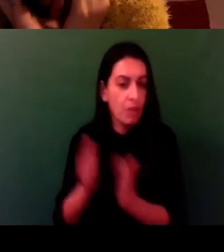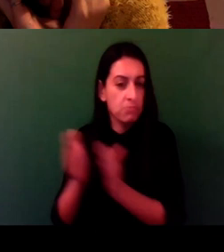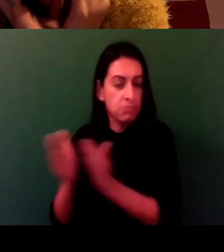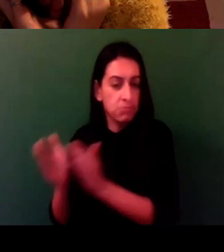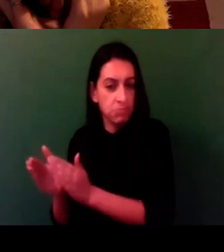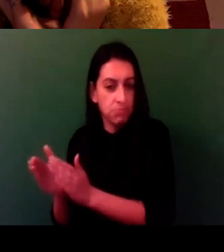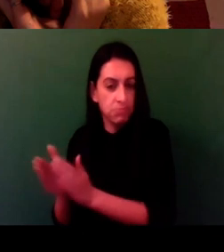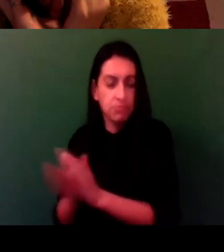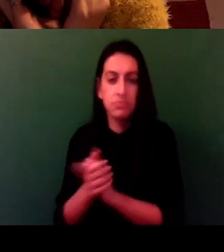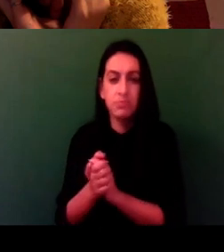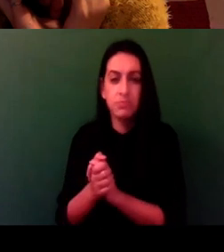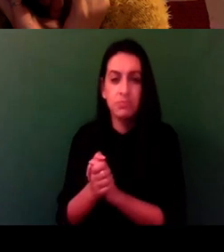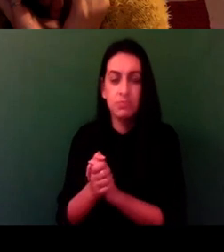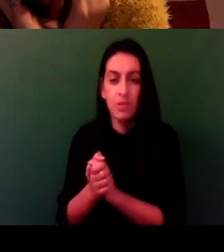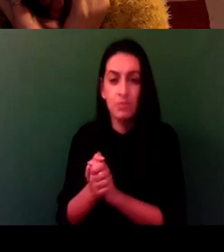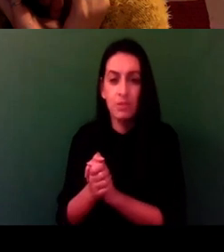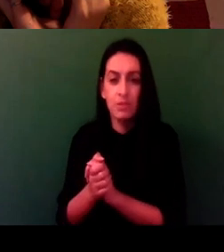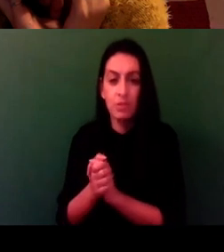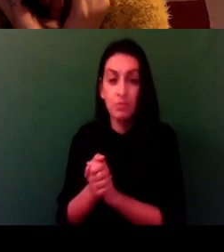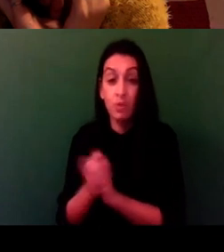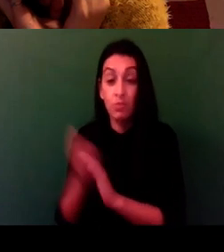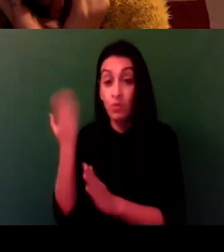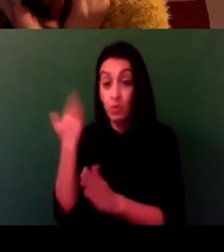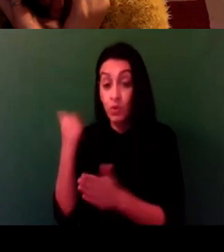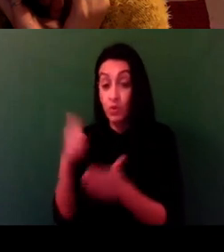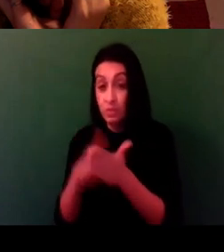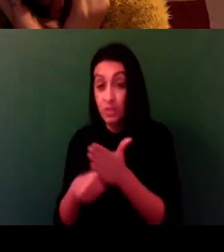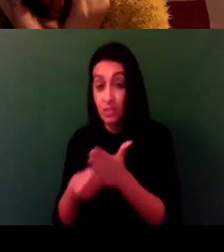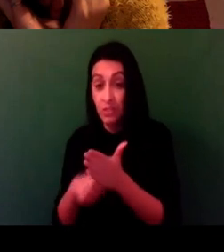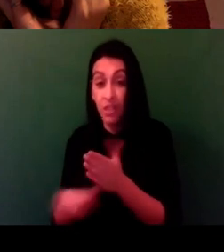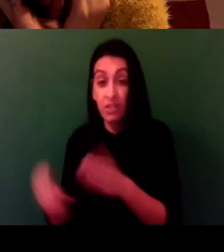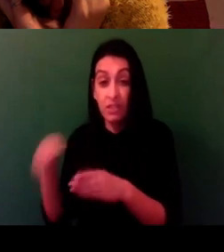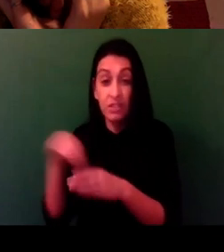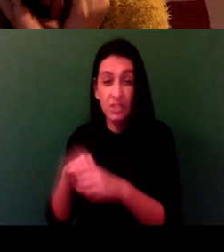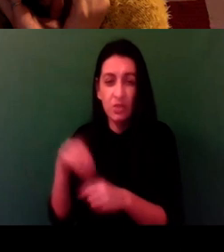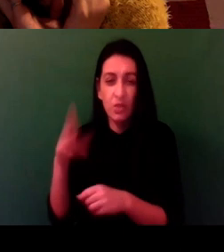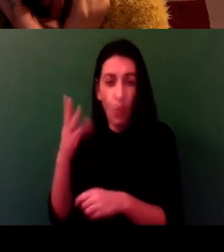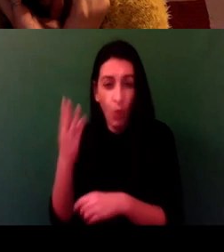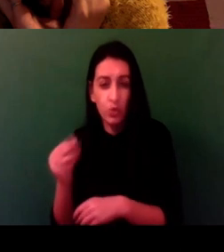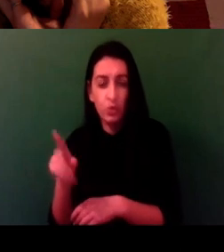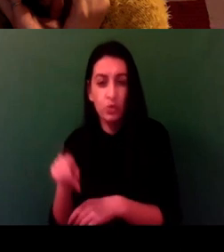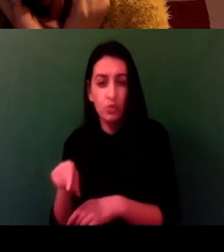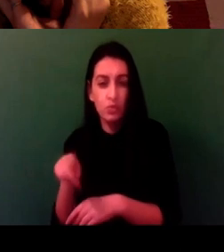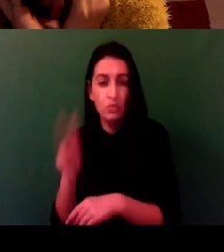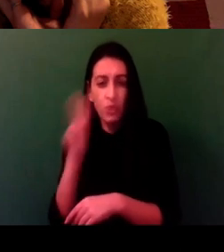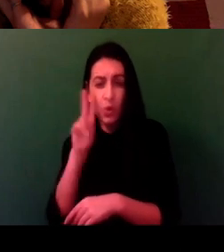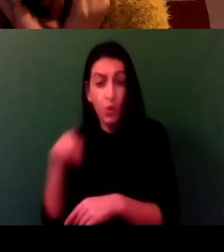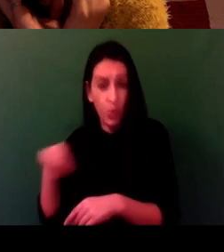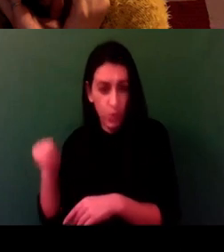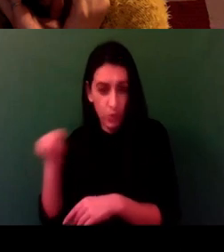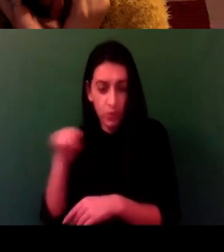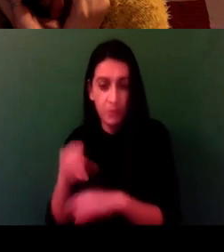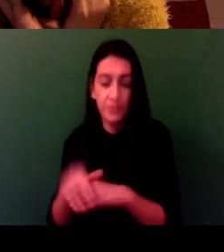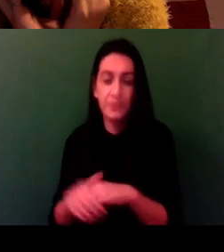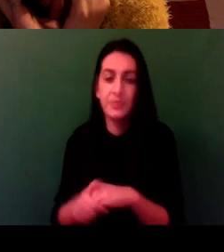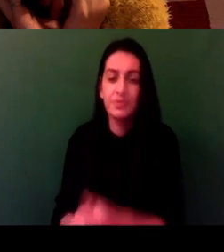o geçmişin ışığında görüyoruz ve öyle algılıyoruz ve onu algılanmayanlara, bizim gibi algılamayanlara karşı daha